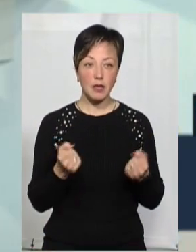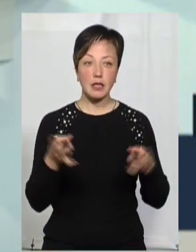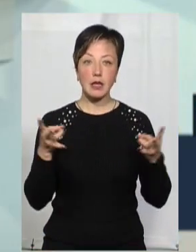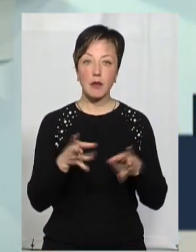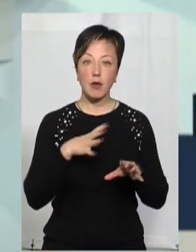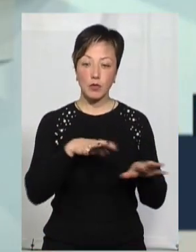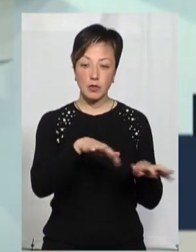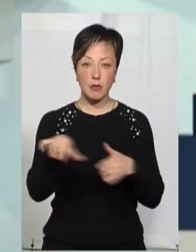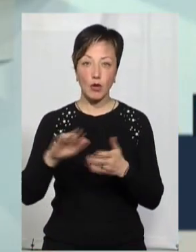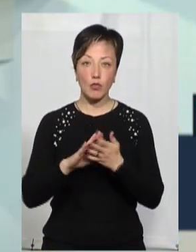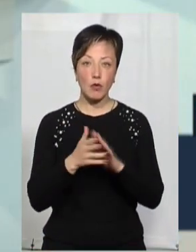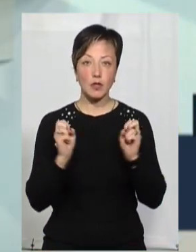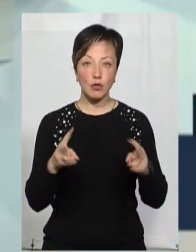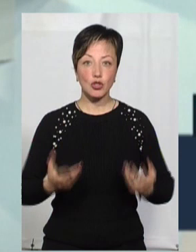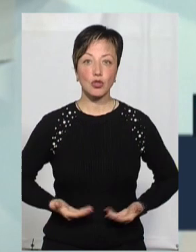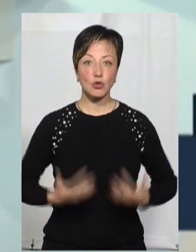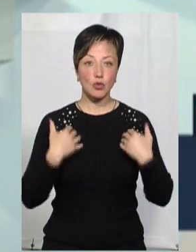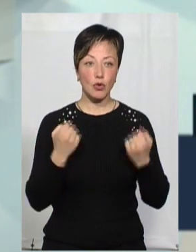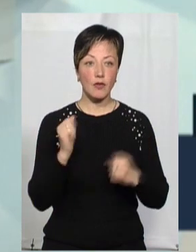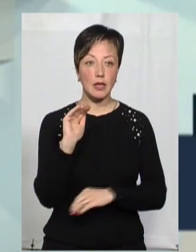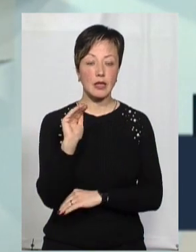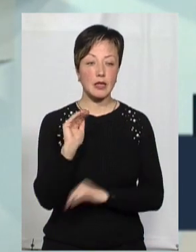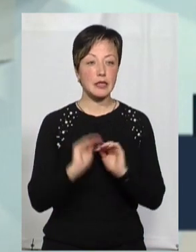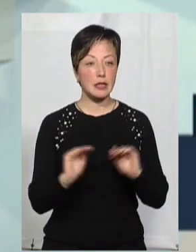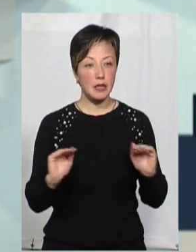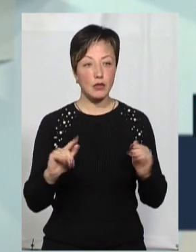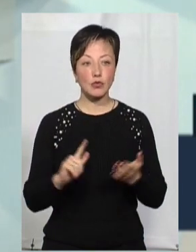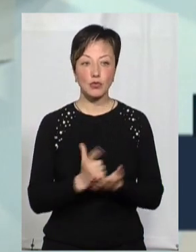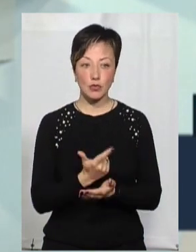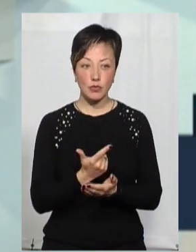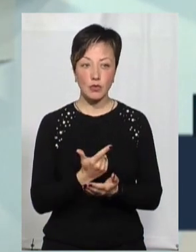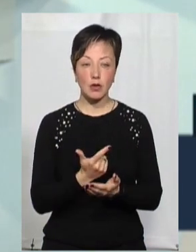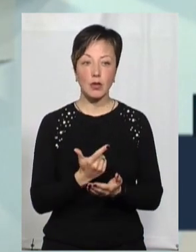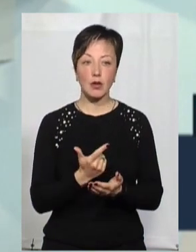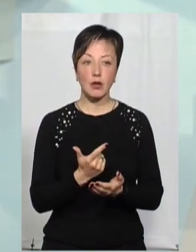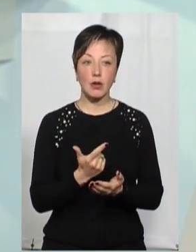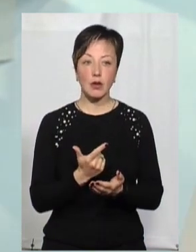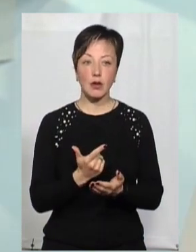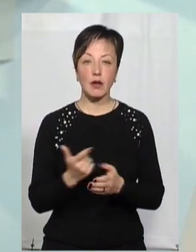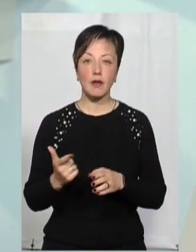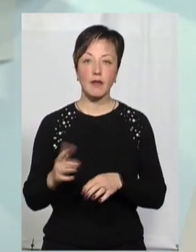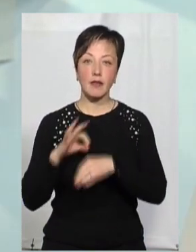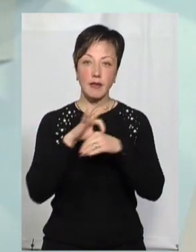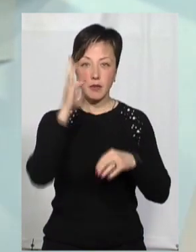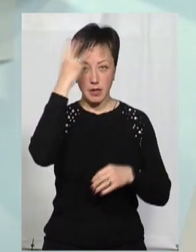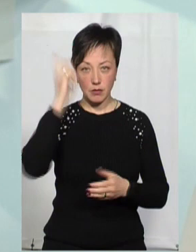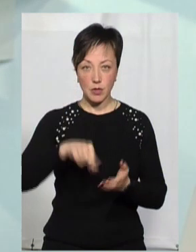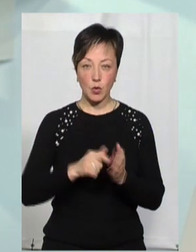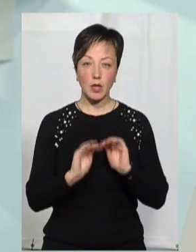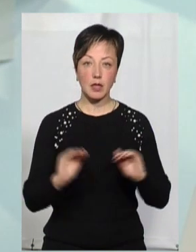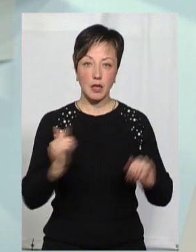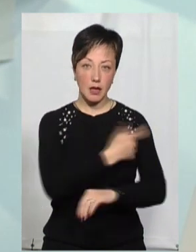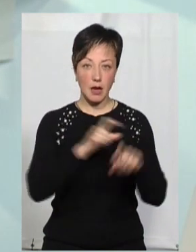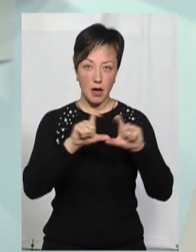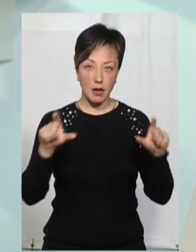було забрати з умов, які загрожують життю і здоров'ю дітей, знову ж таки, ювенальна превенція, відвезли їх до Хмельницької міської дитячої